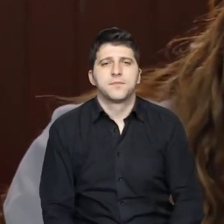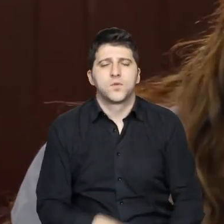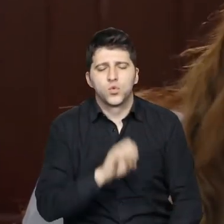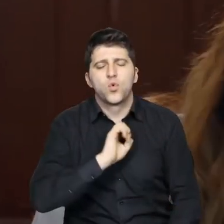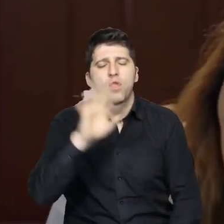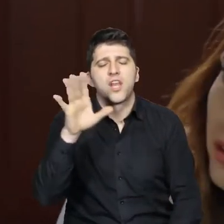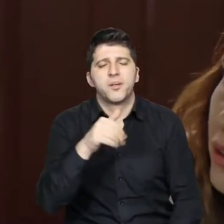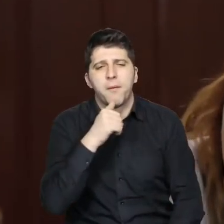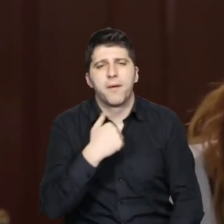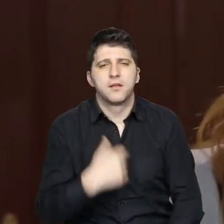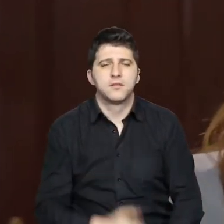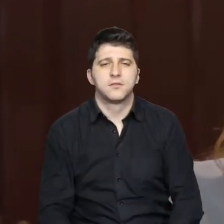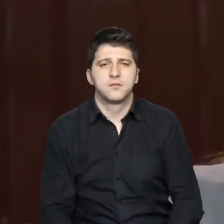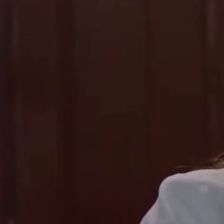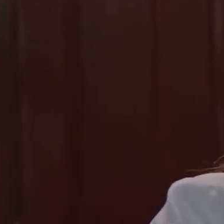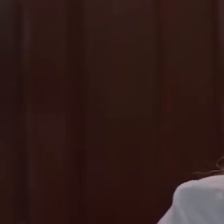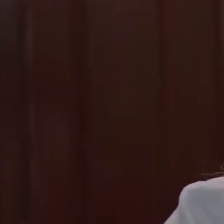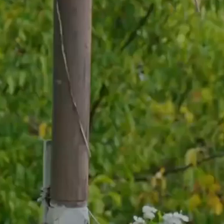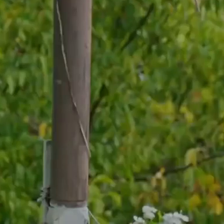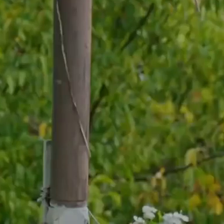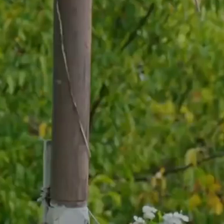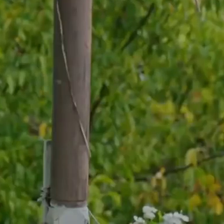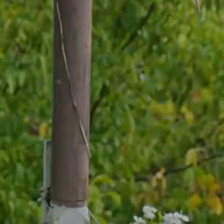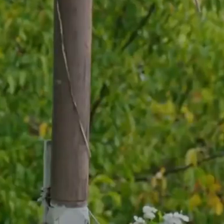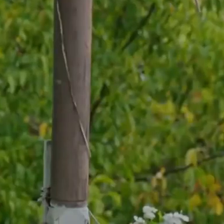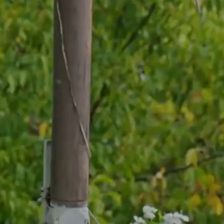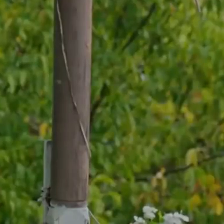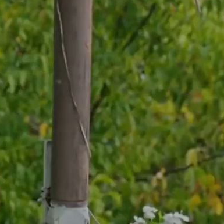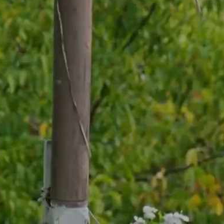Göndereceğim baba. Burcu solunum maskesini taktı.